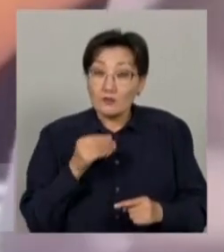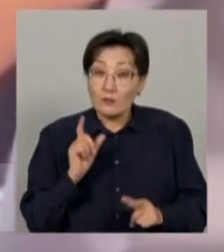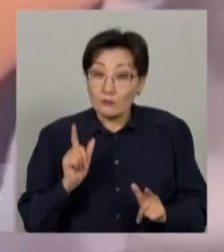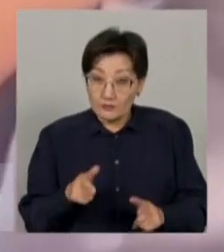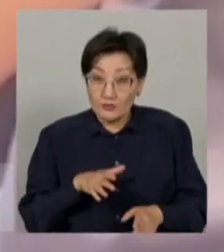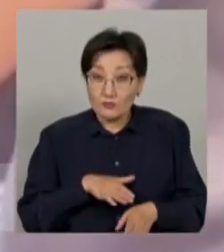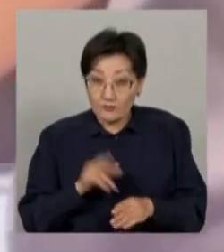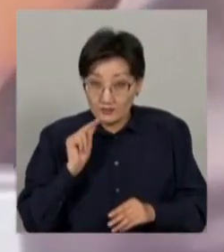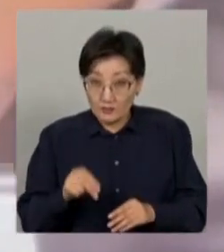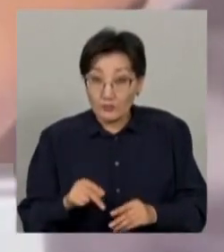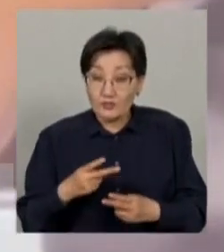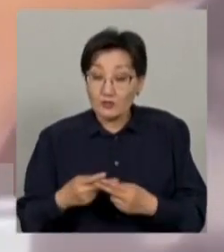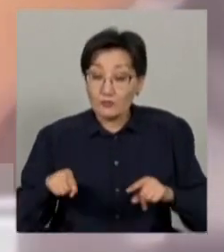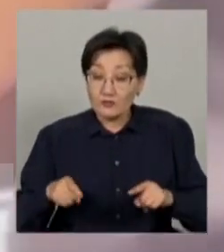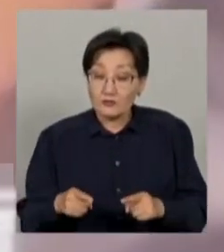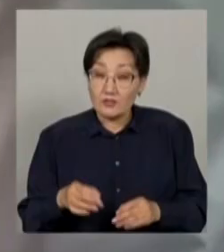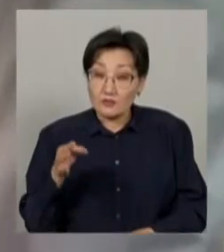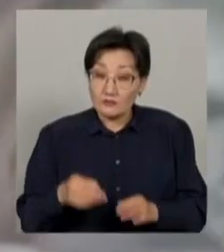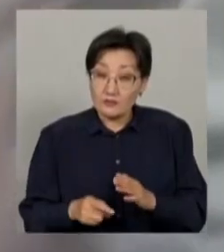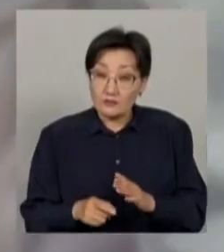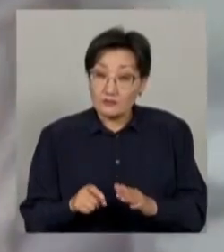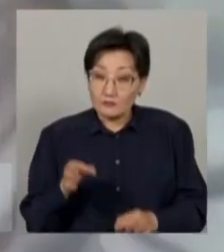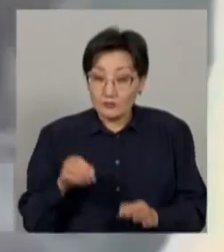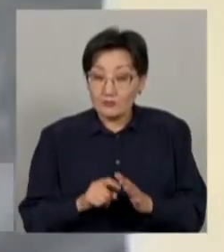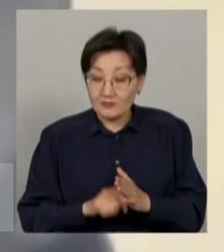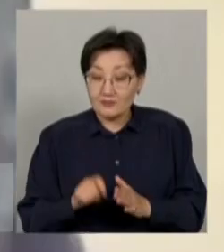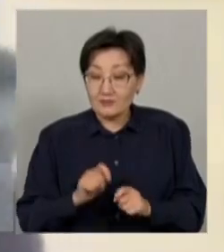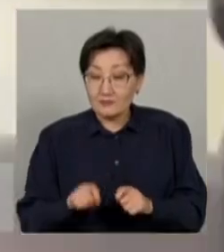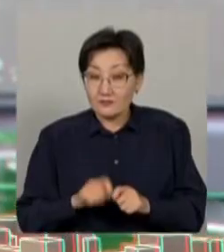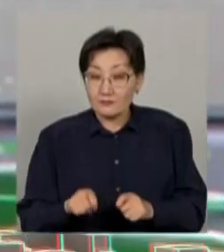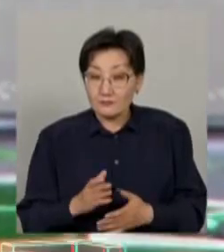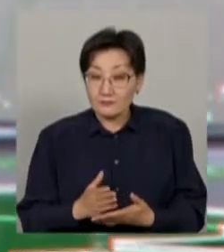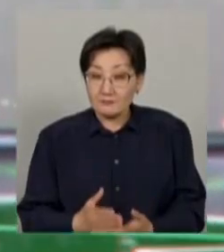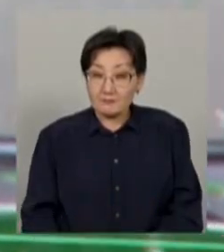вину и водворен в ВВС. Начато досудебное расследование.